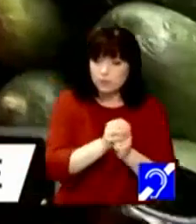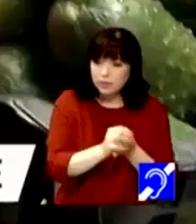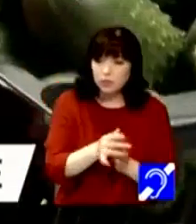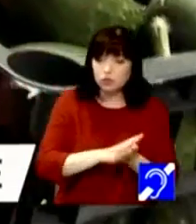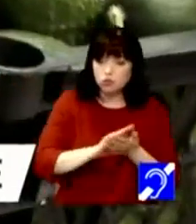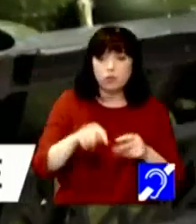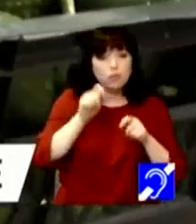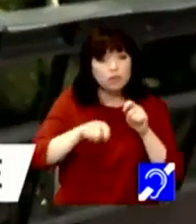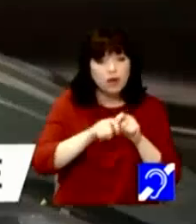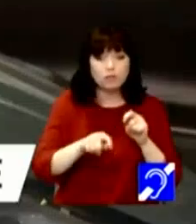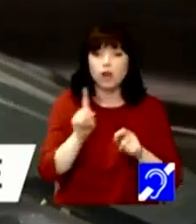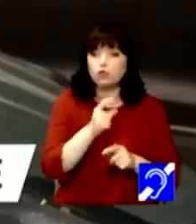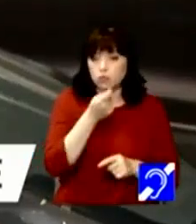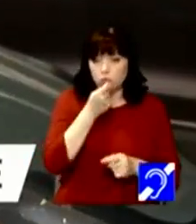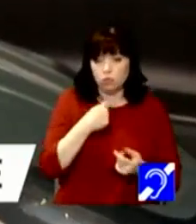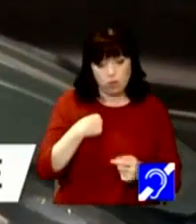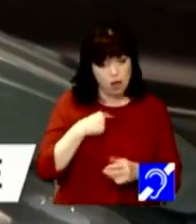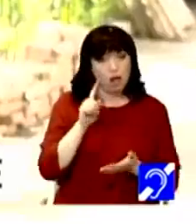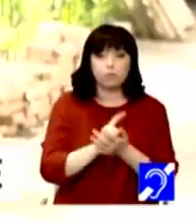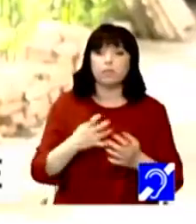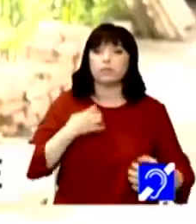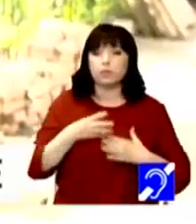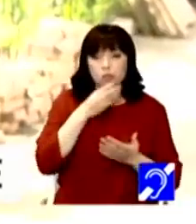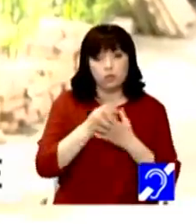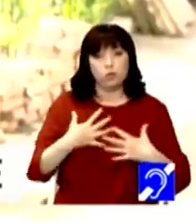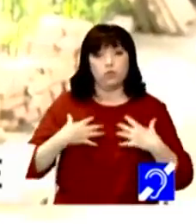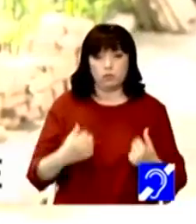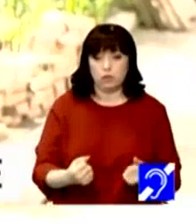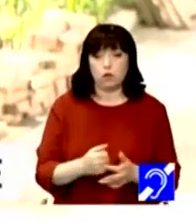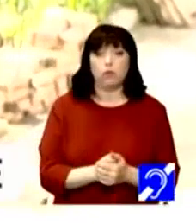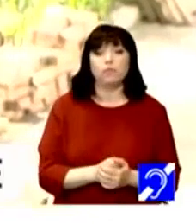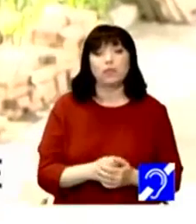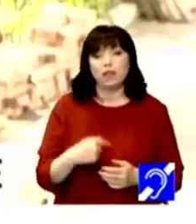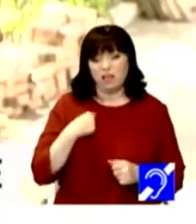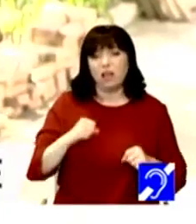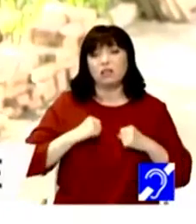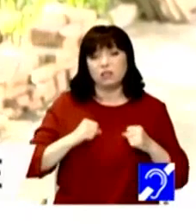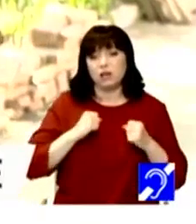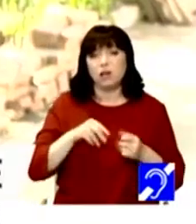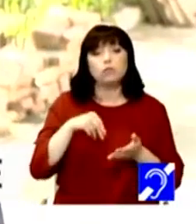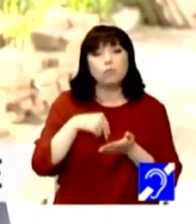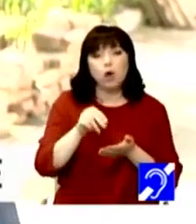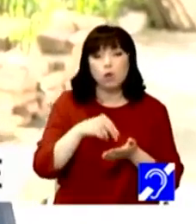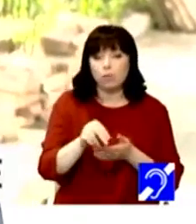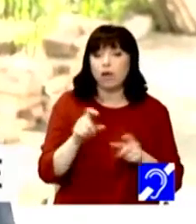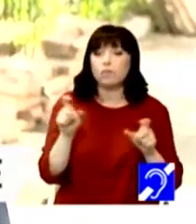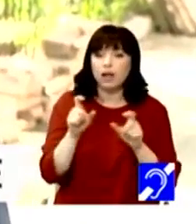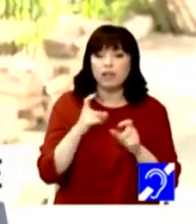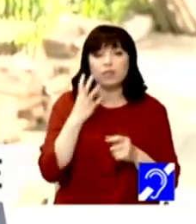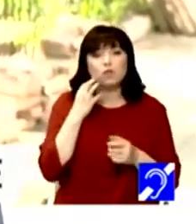fiecare dată ce consum. Am grijă de sănătatea mea. Mă strădui să nu cumpăr de la magazin